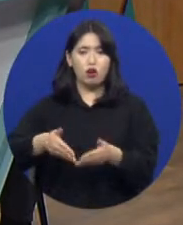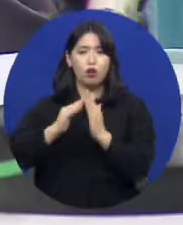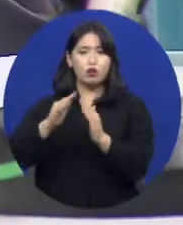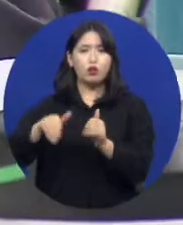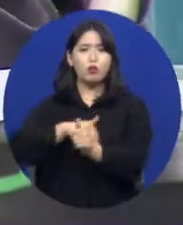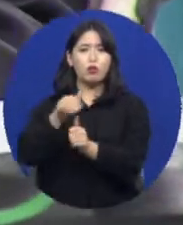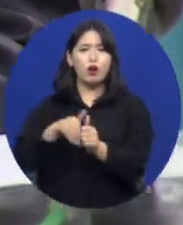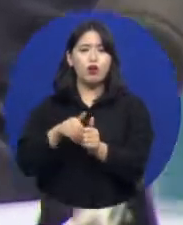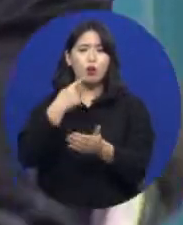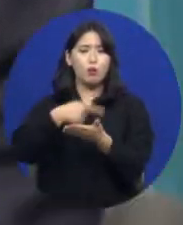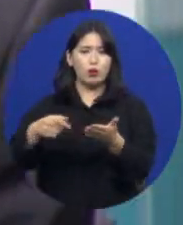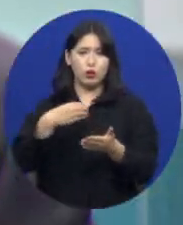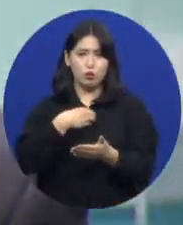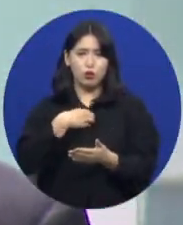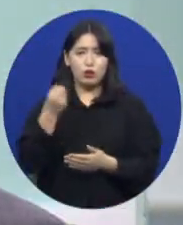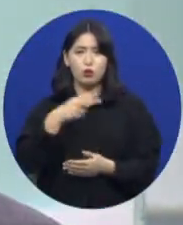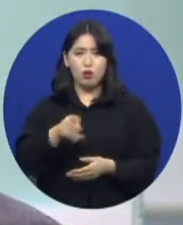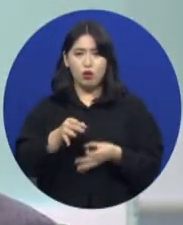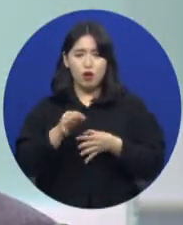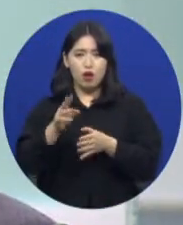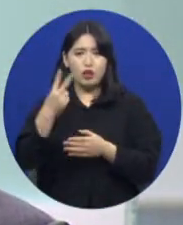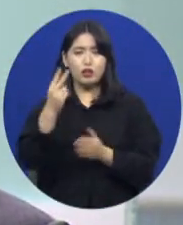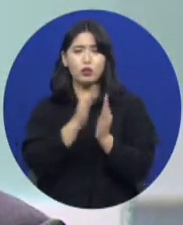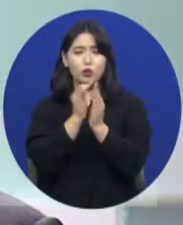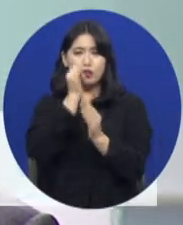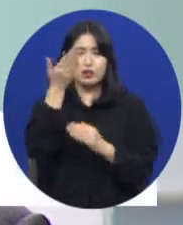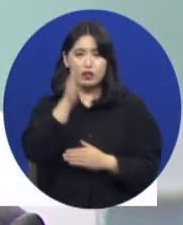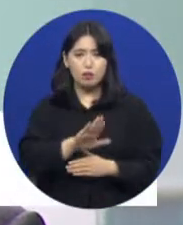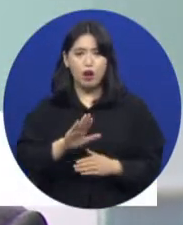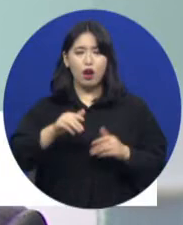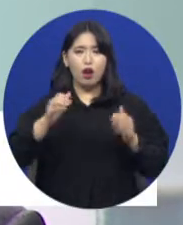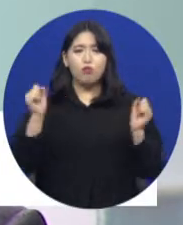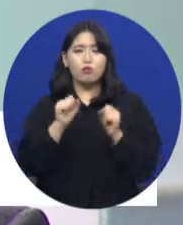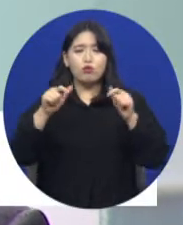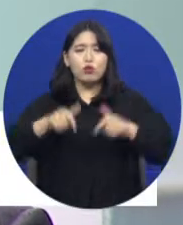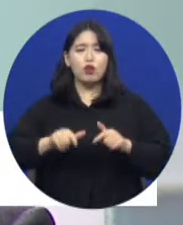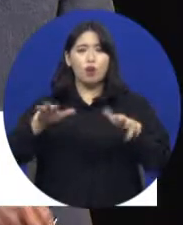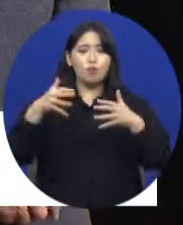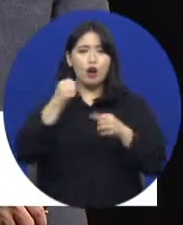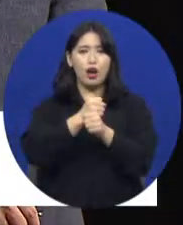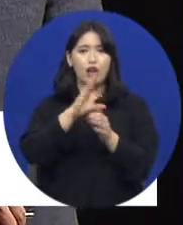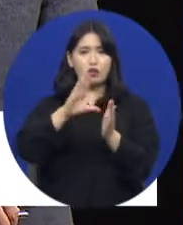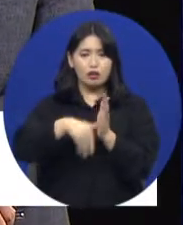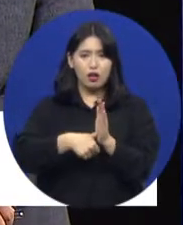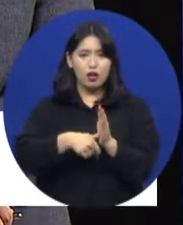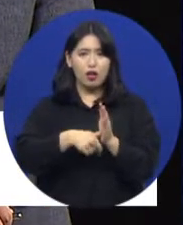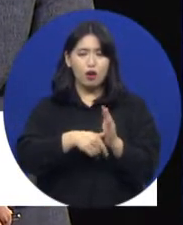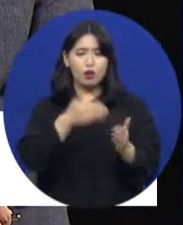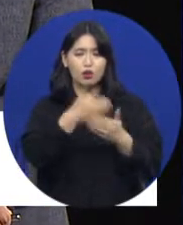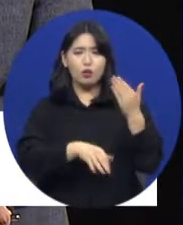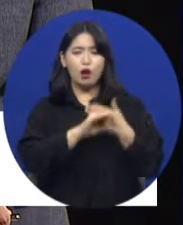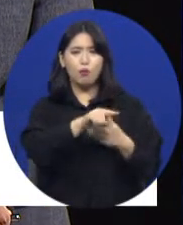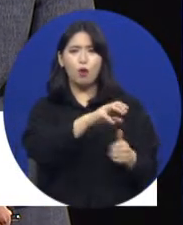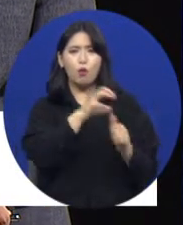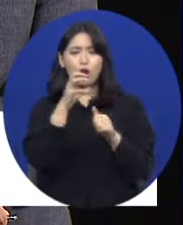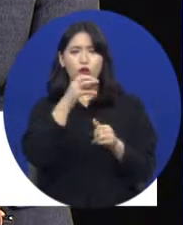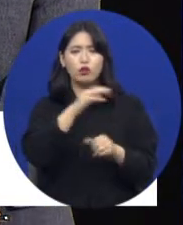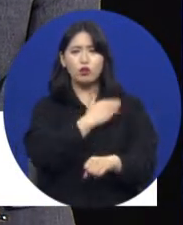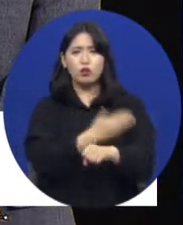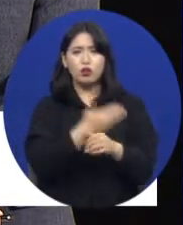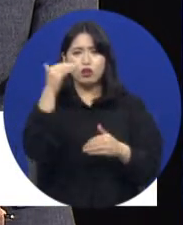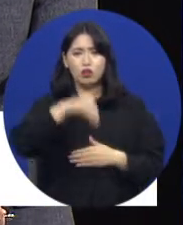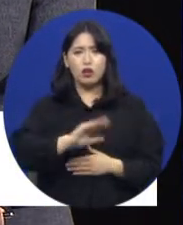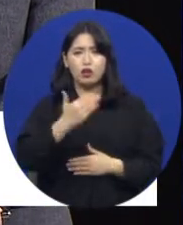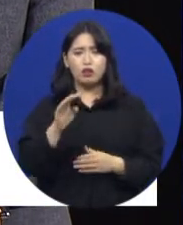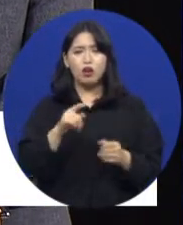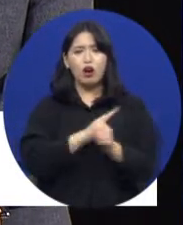우려되고 공사비도 2조 원 이나 들어가지만 북서풍이 부는 겨울철을 제외하면 활용도가 떨어져 최적의 수용 능력은 시간당